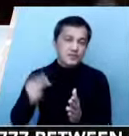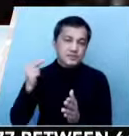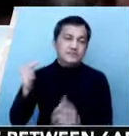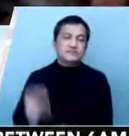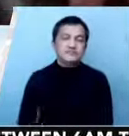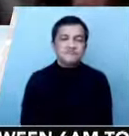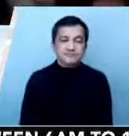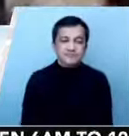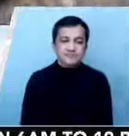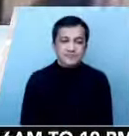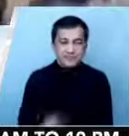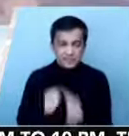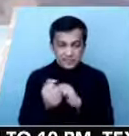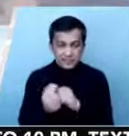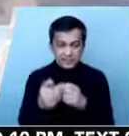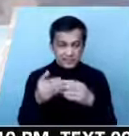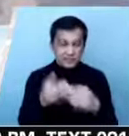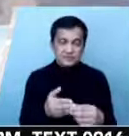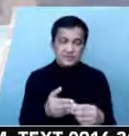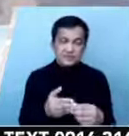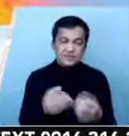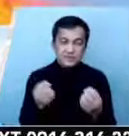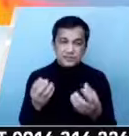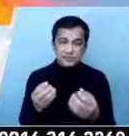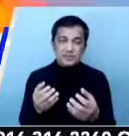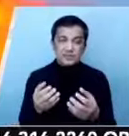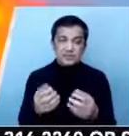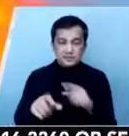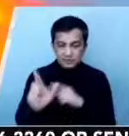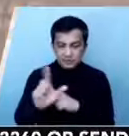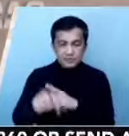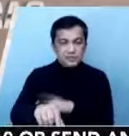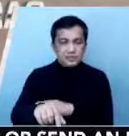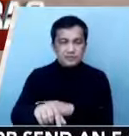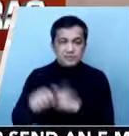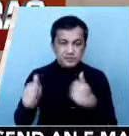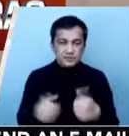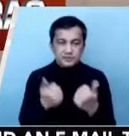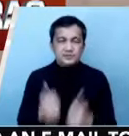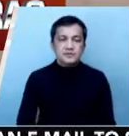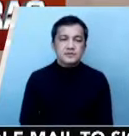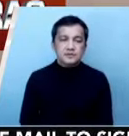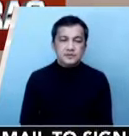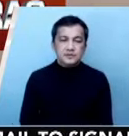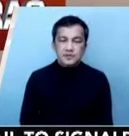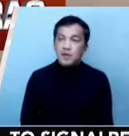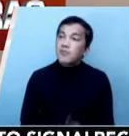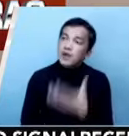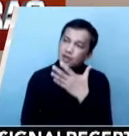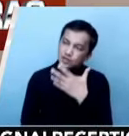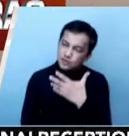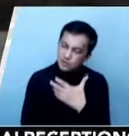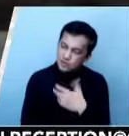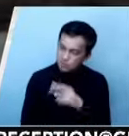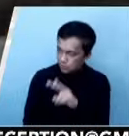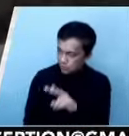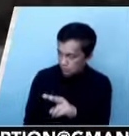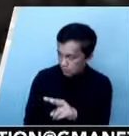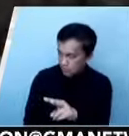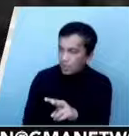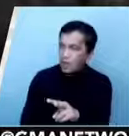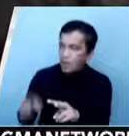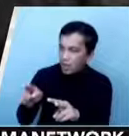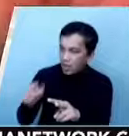at naging gabay ng marami, lalo na sa panahon ng mga pagsubok. Maganda manood yan kasi nalalaman mo yung about